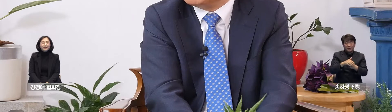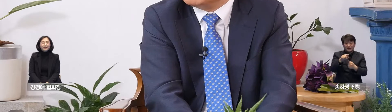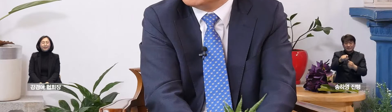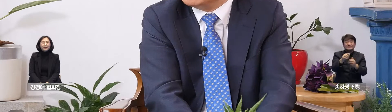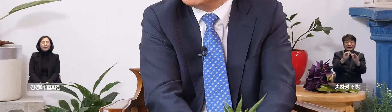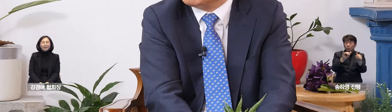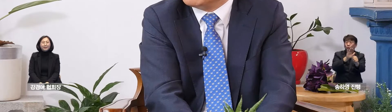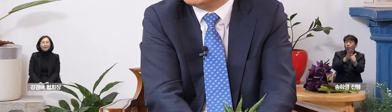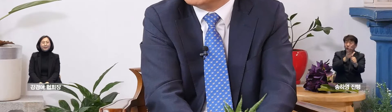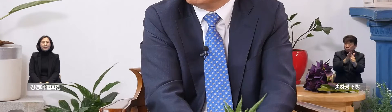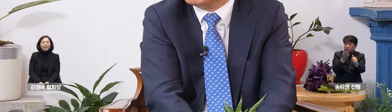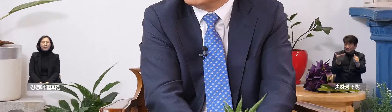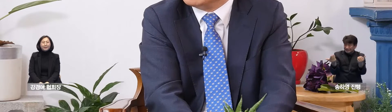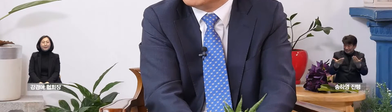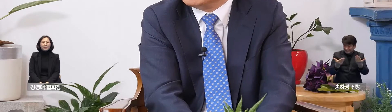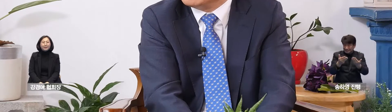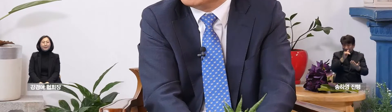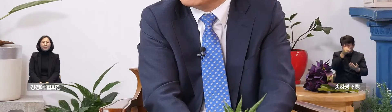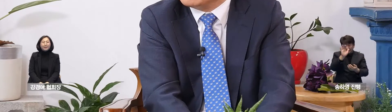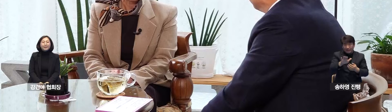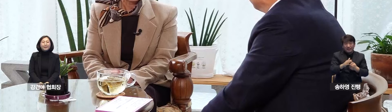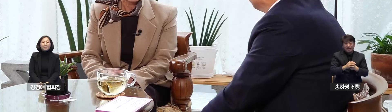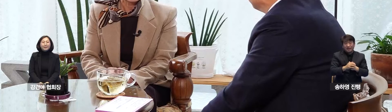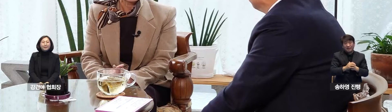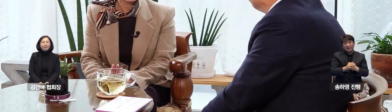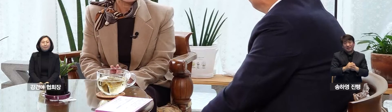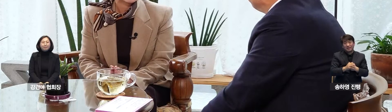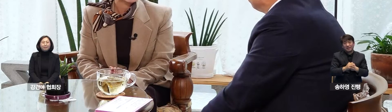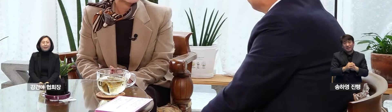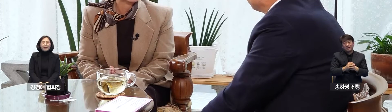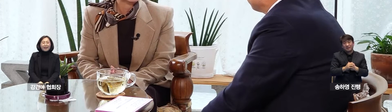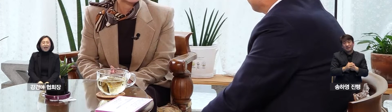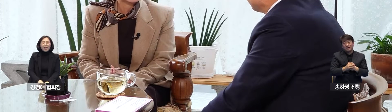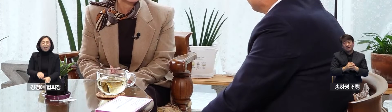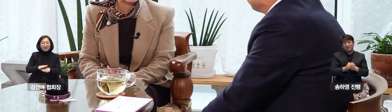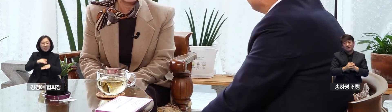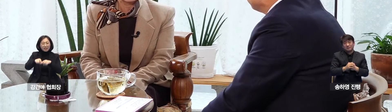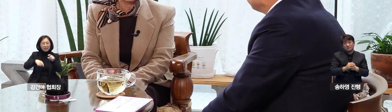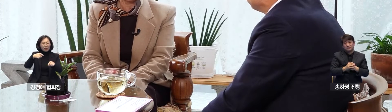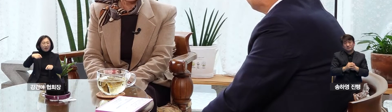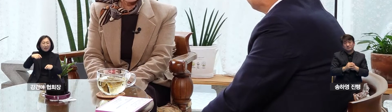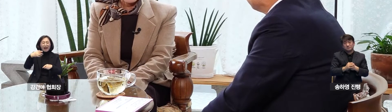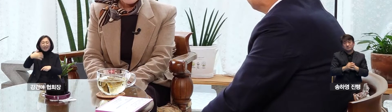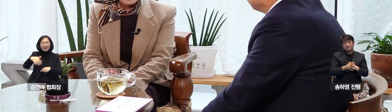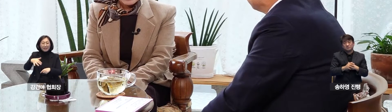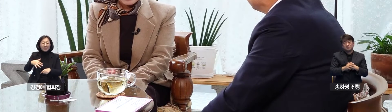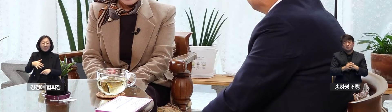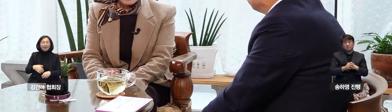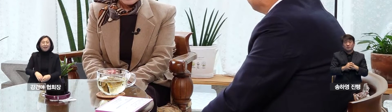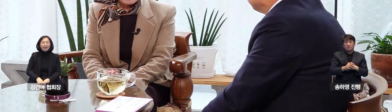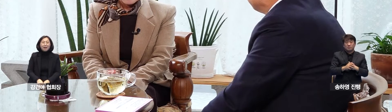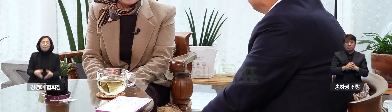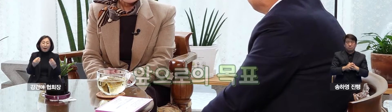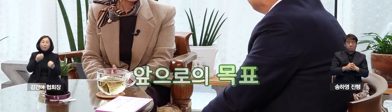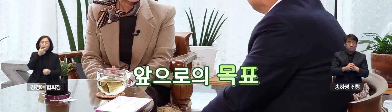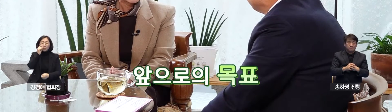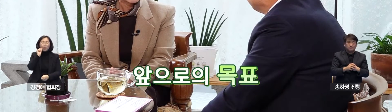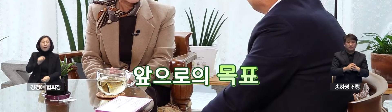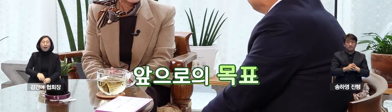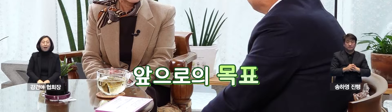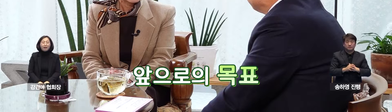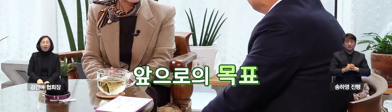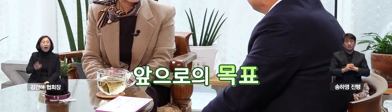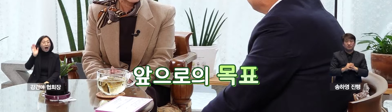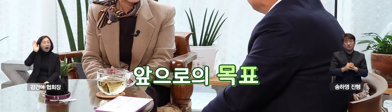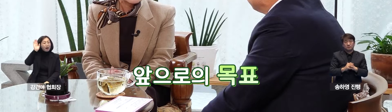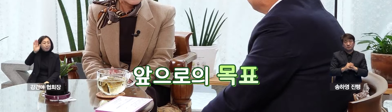그분들을 도와주는 일을 또 하신다고 그러는데 아직은 실천은 많이 못했습니다. 그래서 사실 이 부분은 네. 앞으로